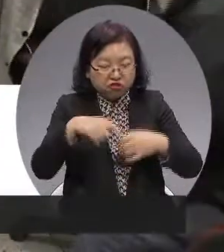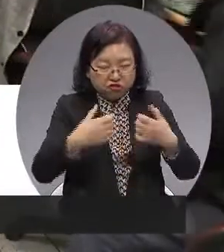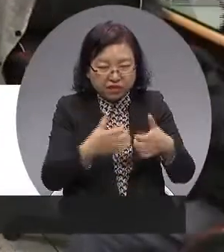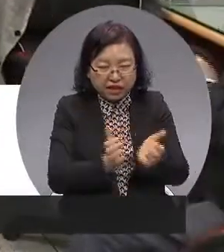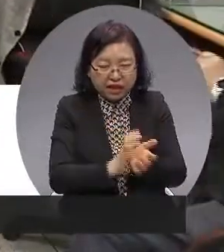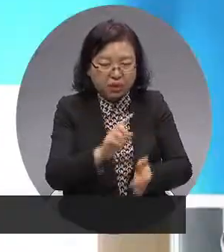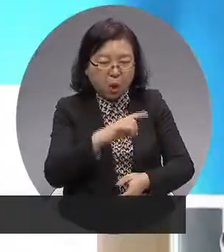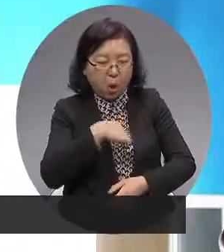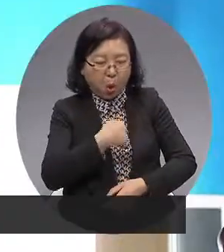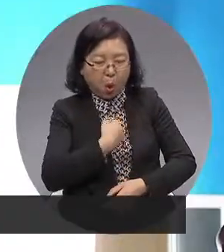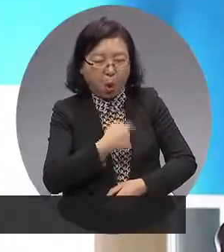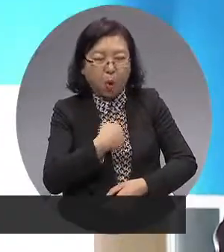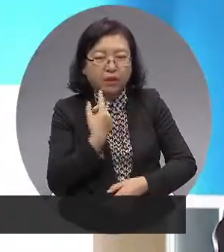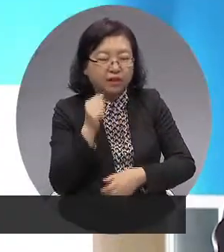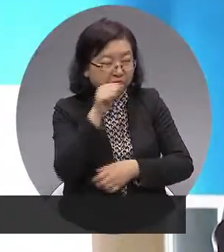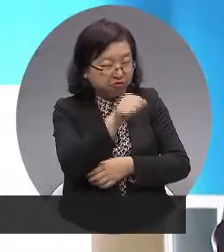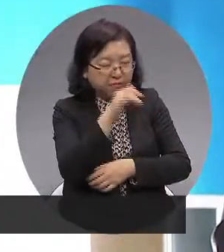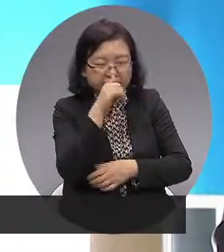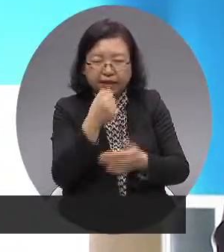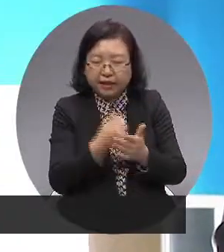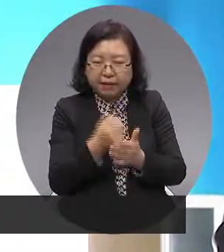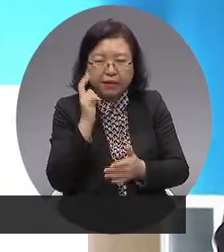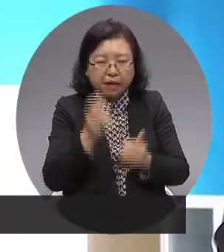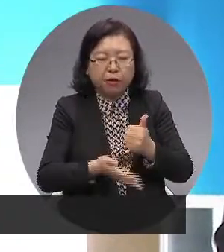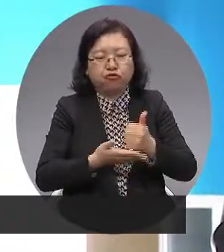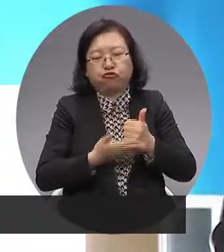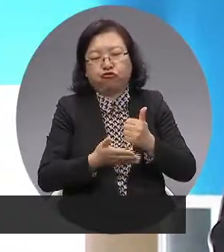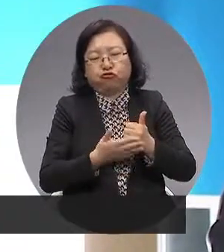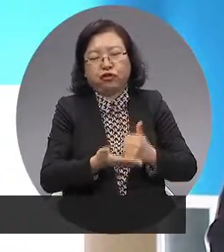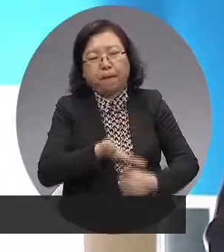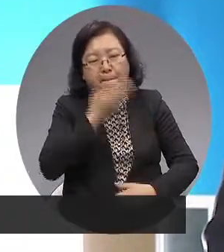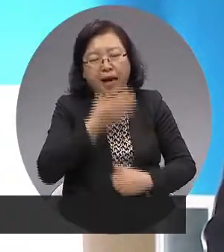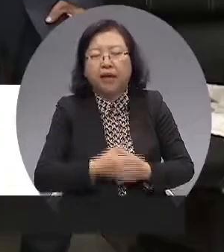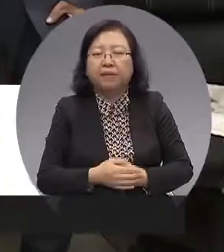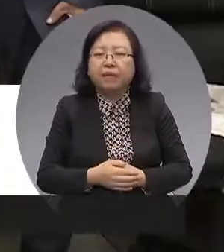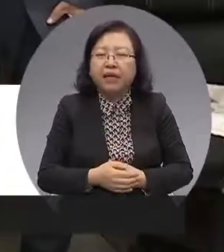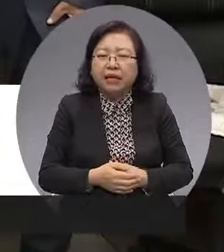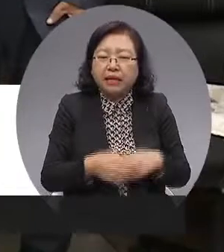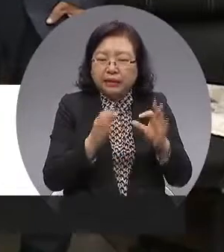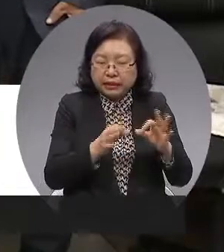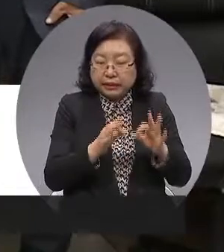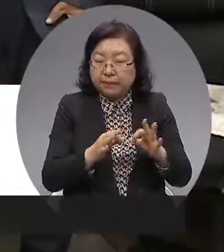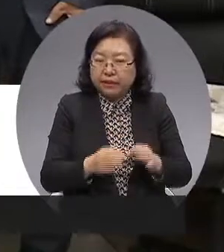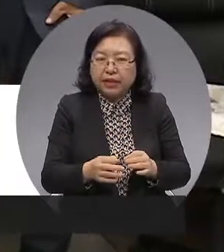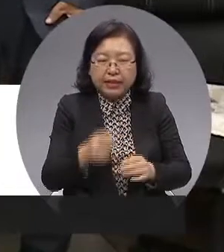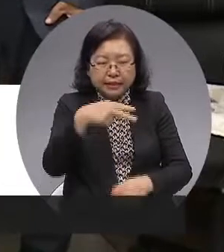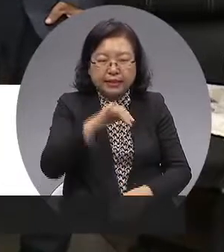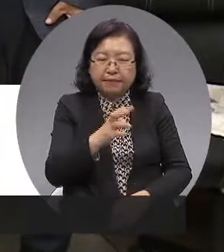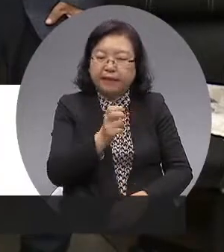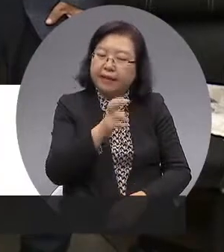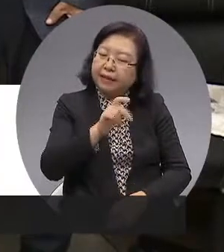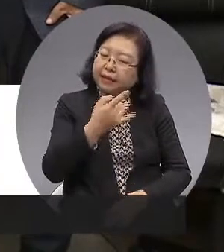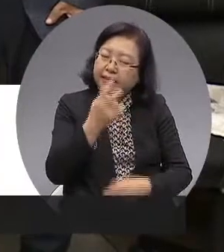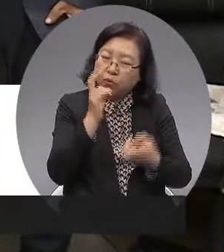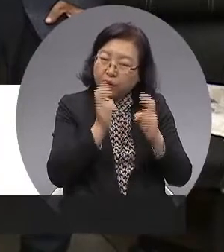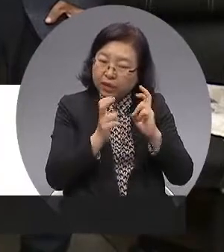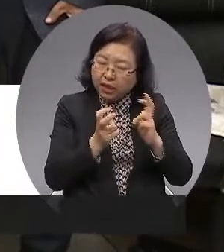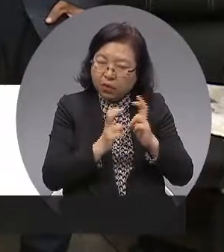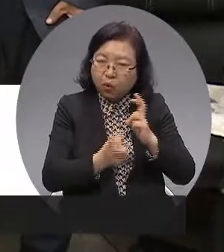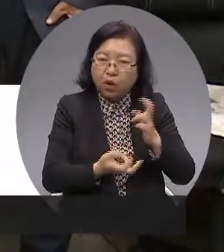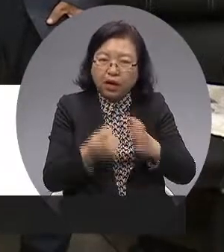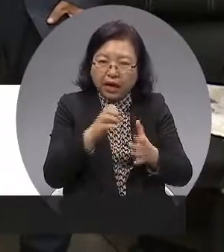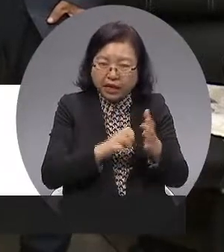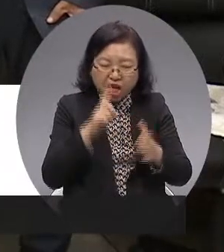유일한 단양군수 출마자로 공천이 유력합니다. 김 전 군의원은 시멘트 회사로 반입되는 폐기물을